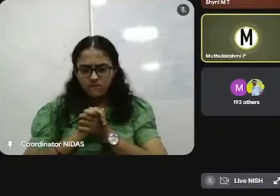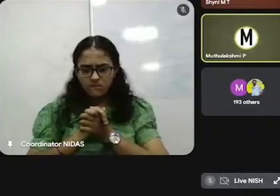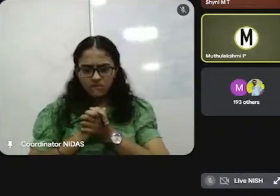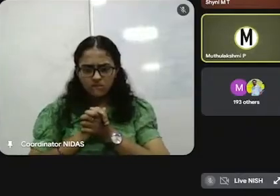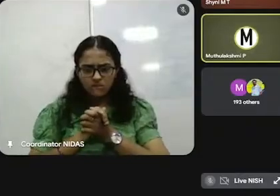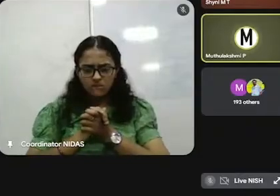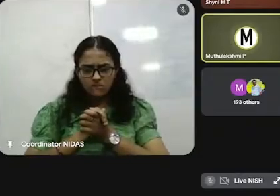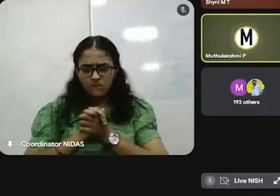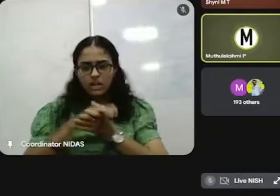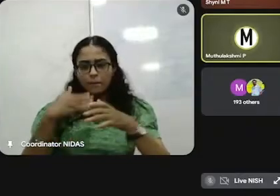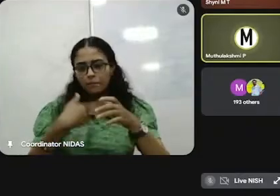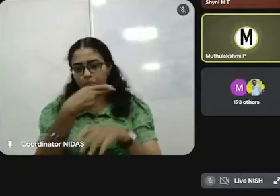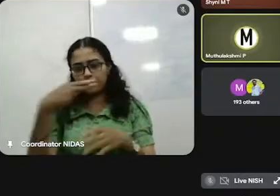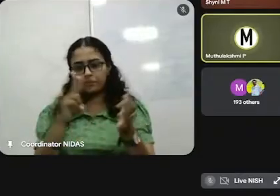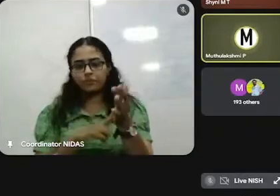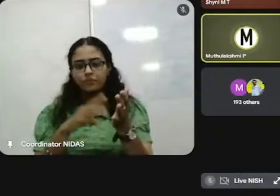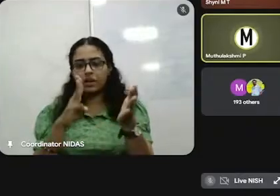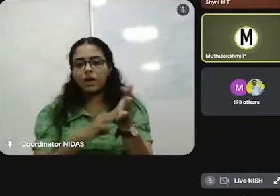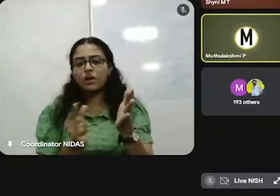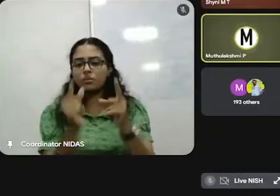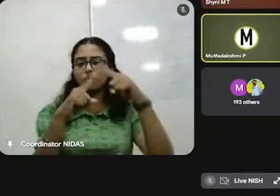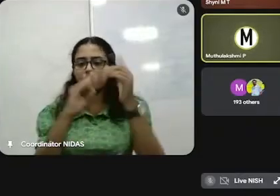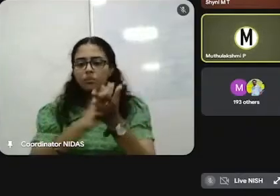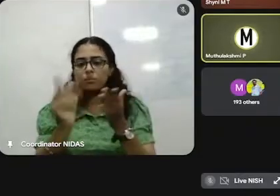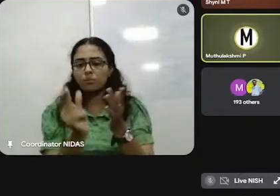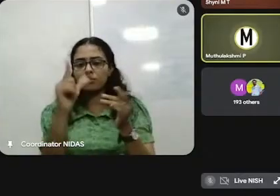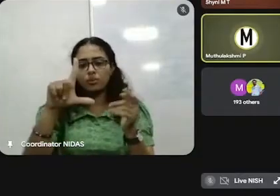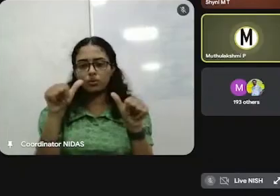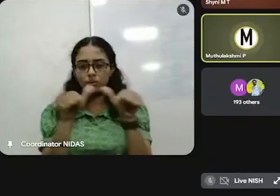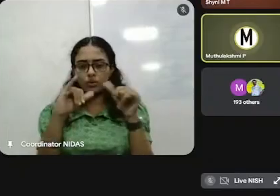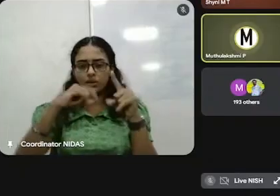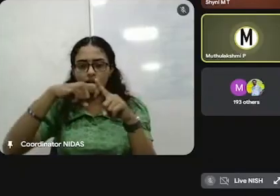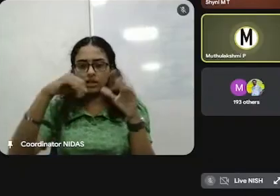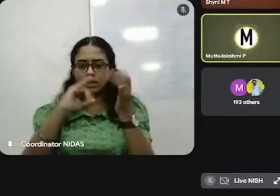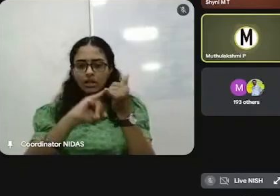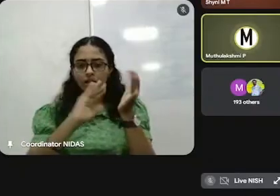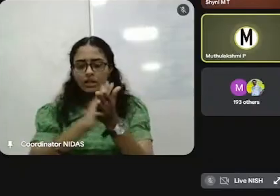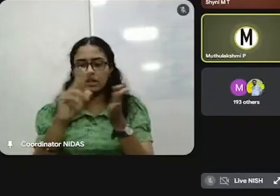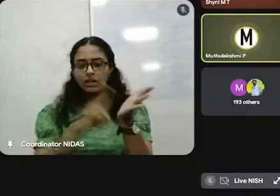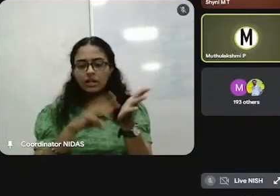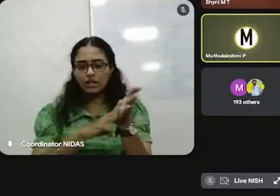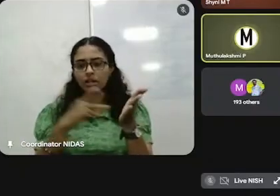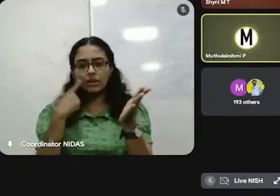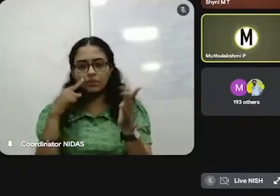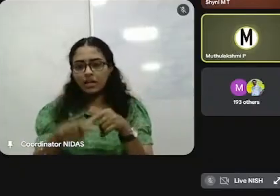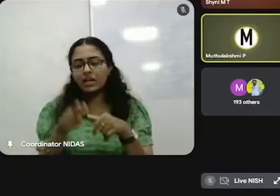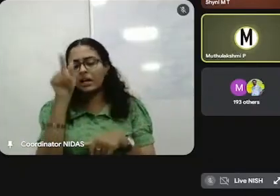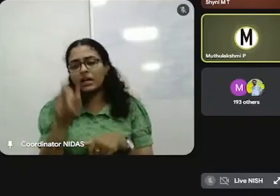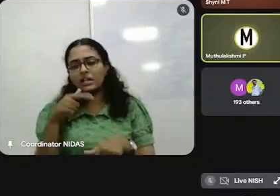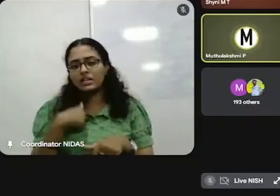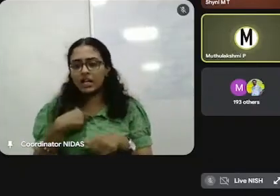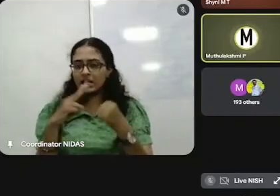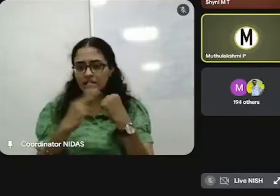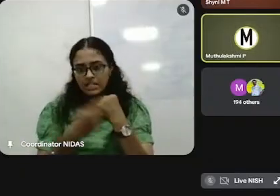ദിസ് ഇസ് മുത്തുലക്ഷ്മി, ഓക്യുപേഷണൽ തെറാപ്പിസ്റ്റ് ആണ് നിഷില്. എനിക്ക് 2 വിഷയങ്ങൾ വന്നിട്ടില്ല പറയണം. ആദ്യത്തിൽ ചോദിച്ചത് ഒരു